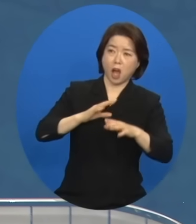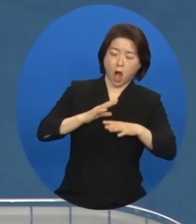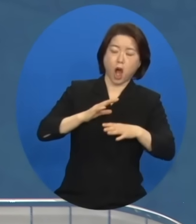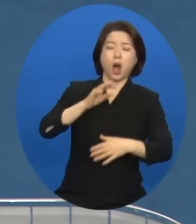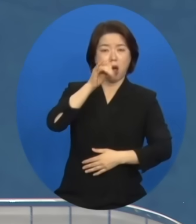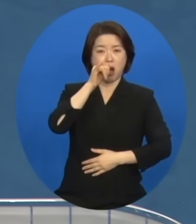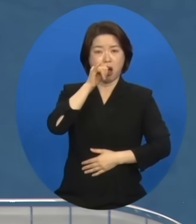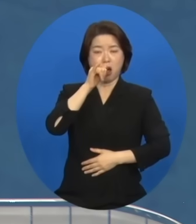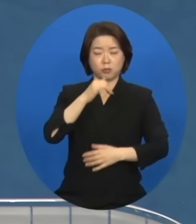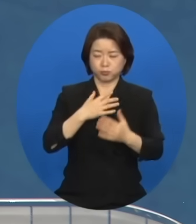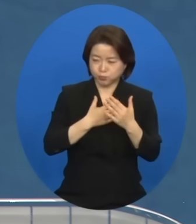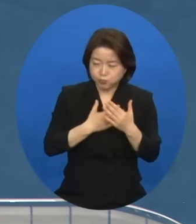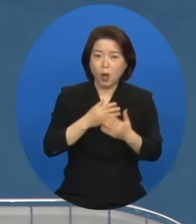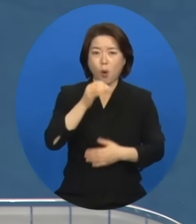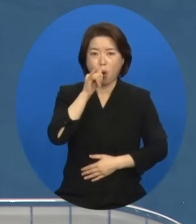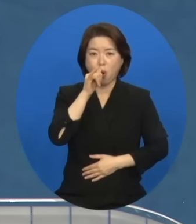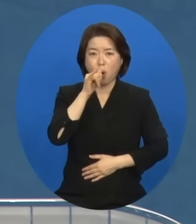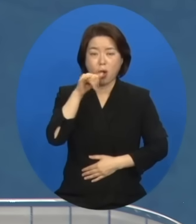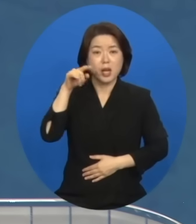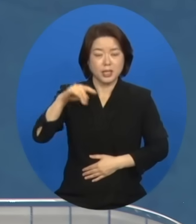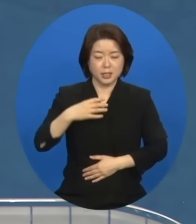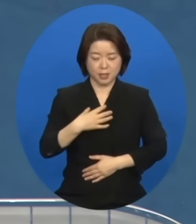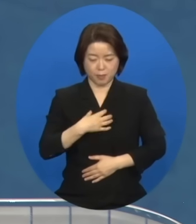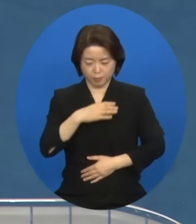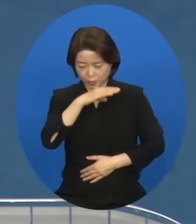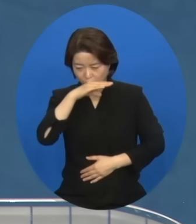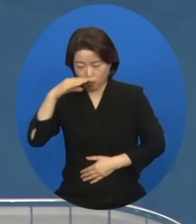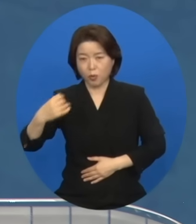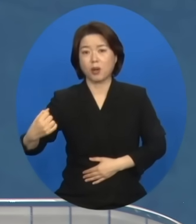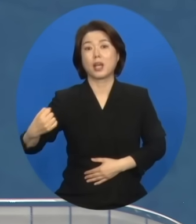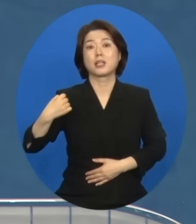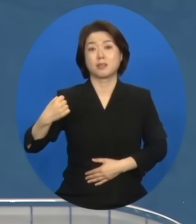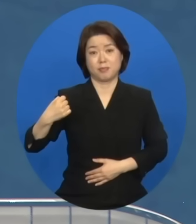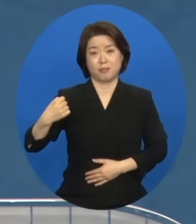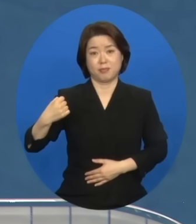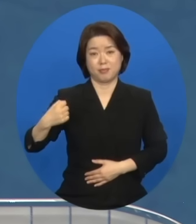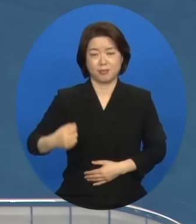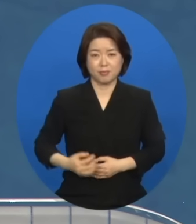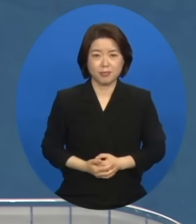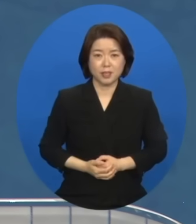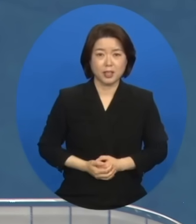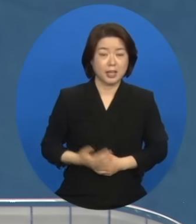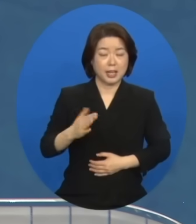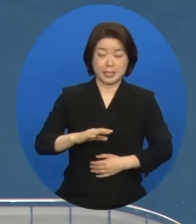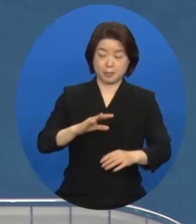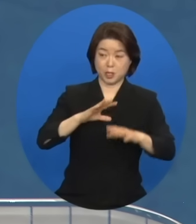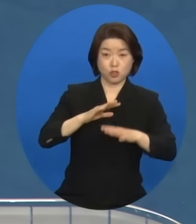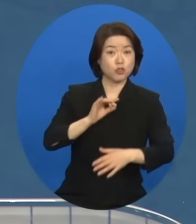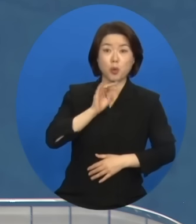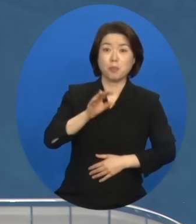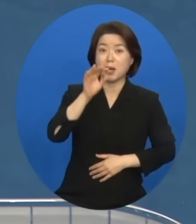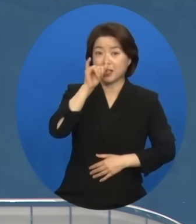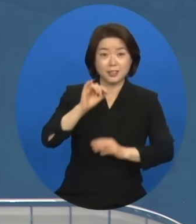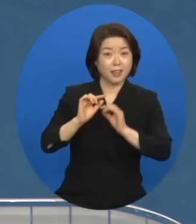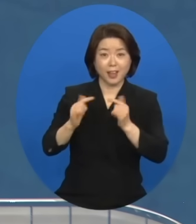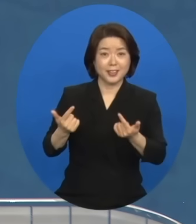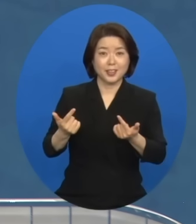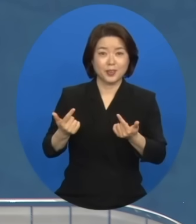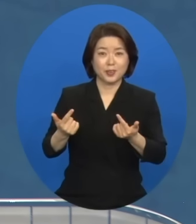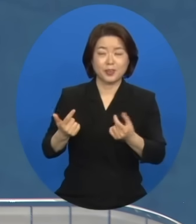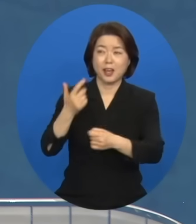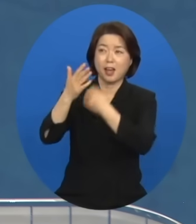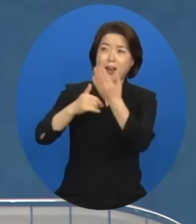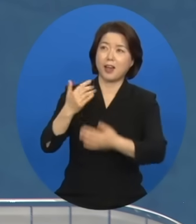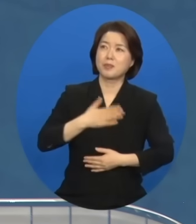있습니다. 그게 경건의 능력이에요. 그러나 두려움만 있는 게 아니에요.